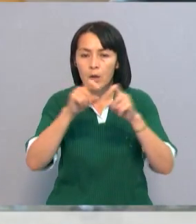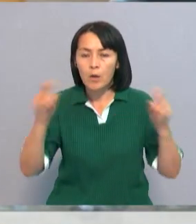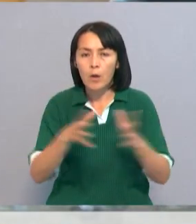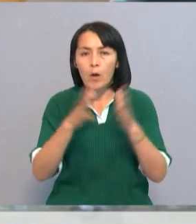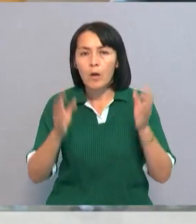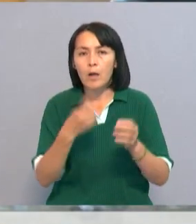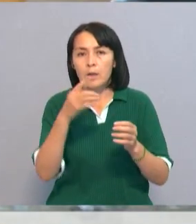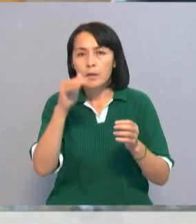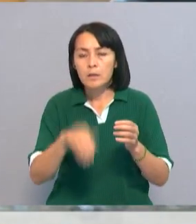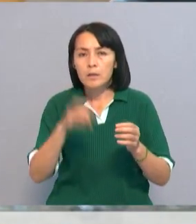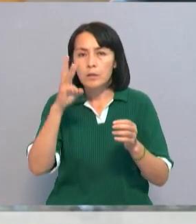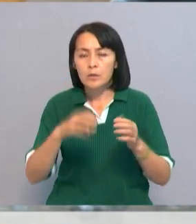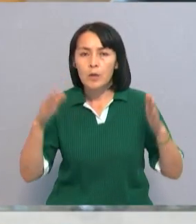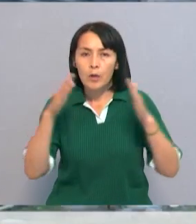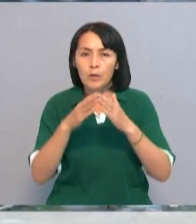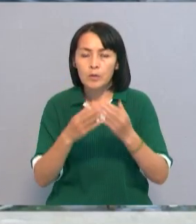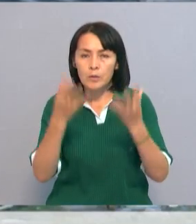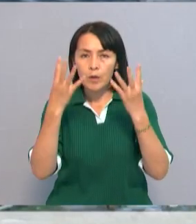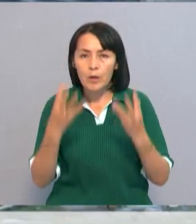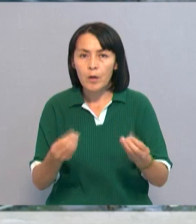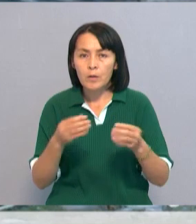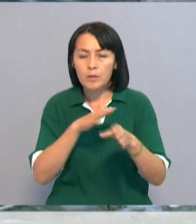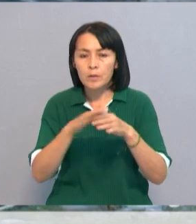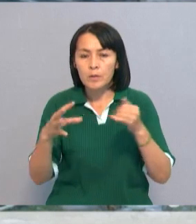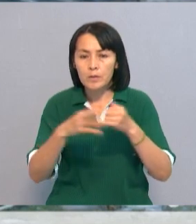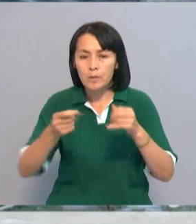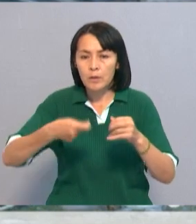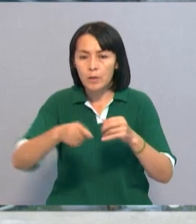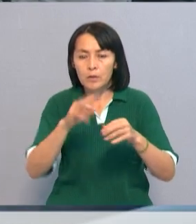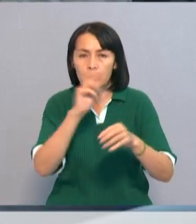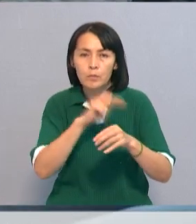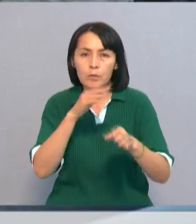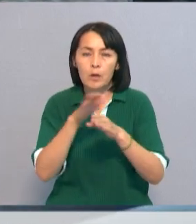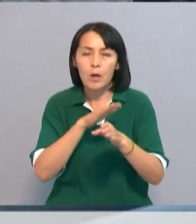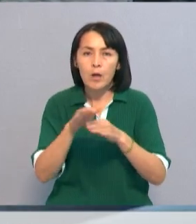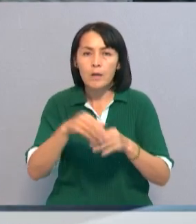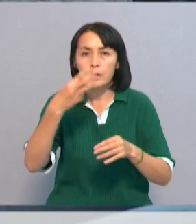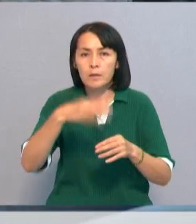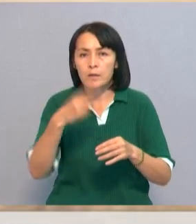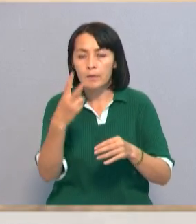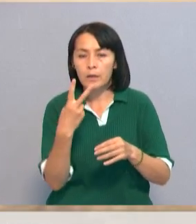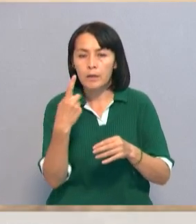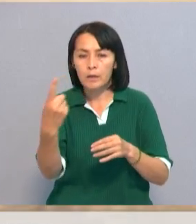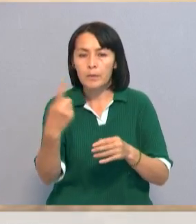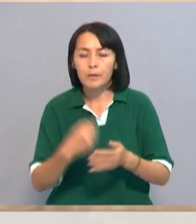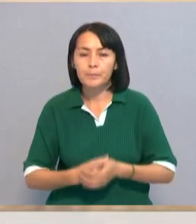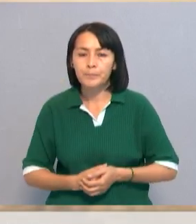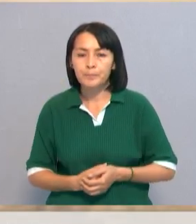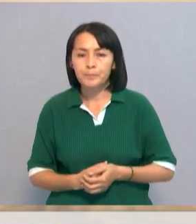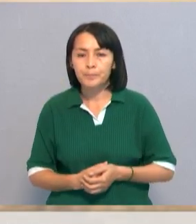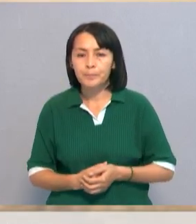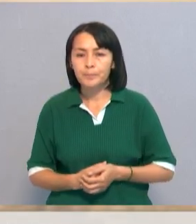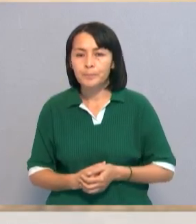около 1300 домов. На сегодняшний день ведутся земляные работы. Общая протяженность составляет 32 километра.